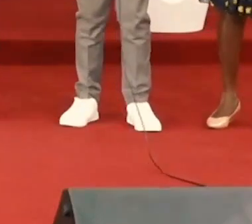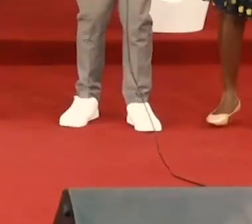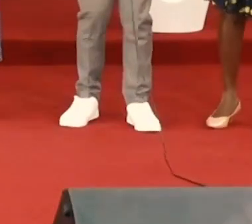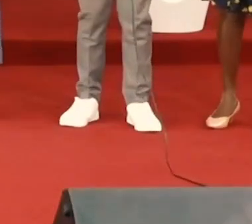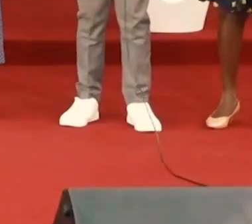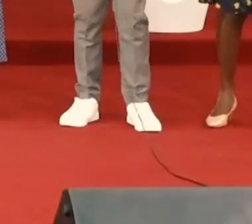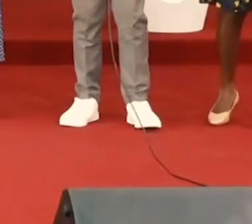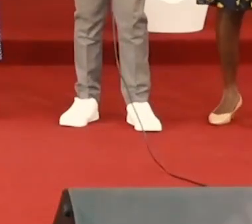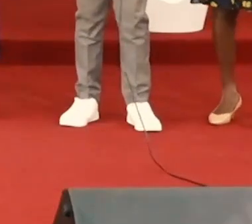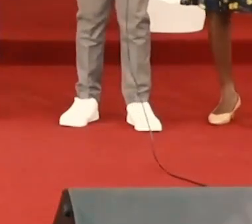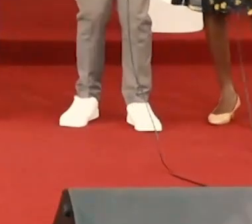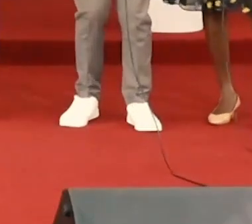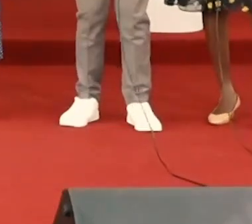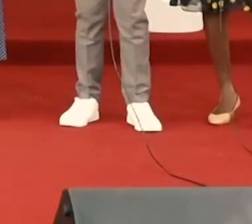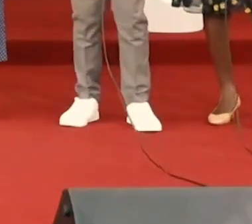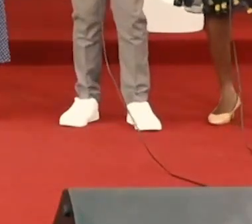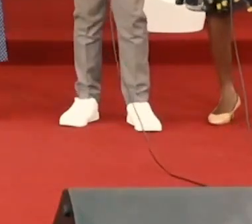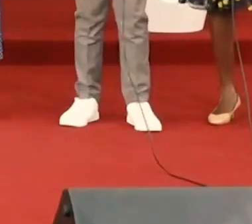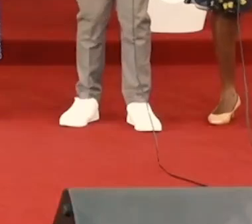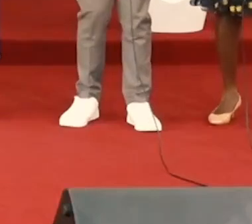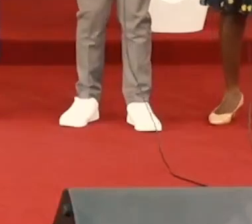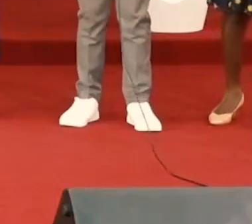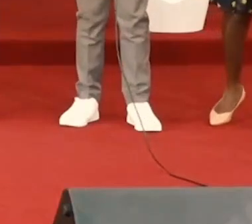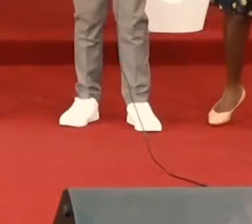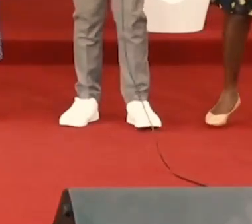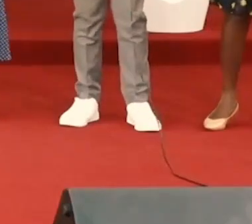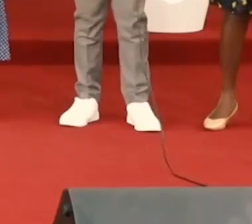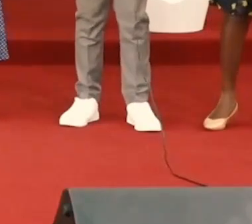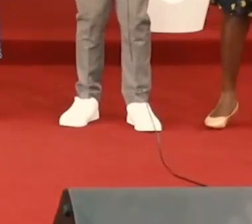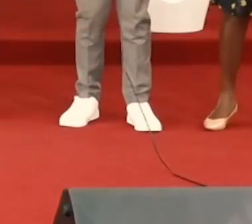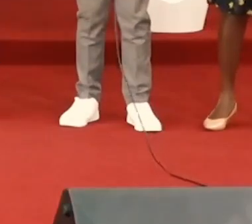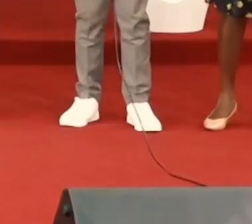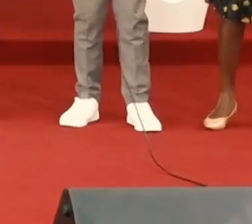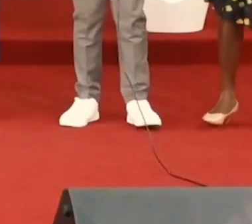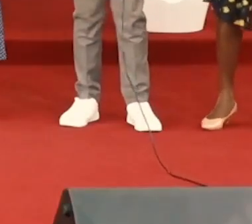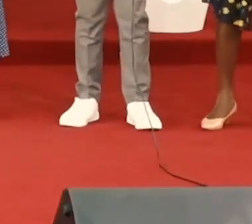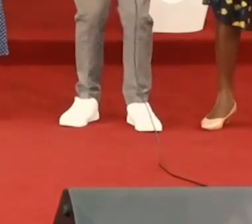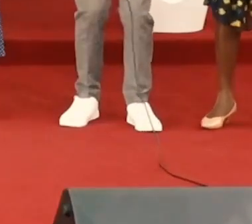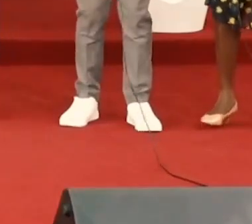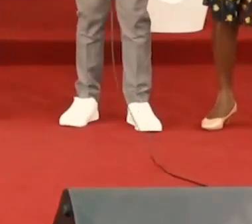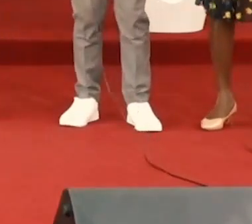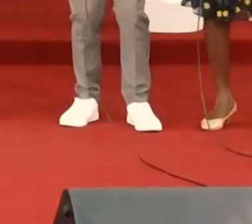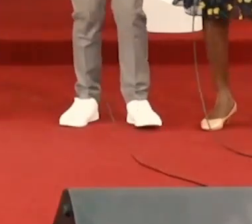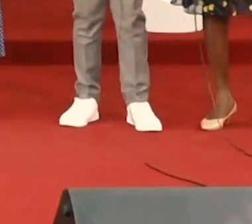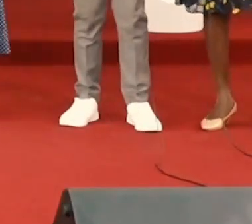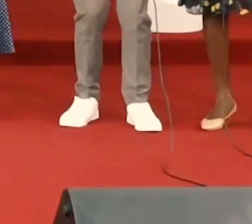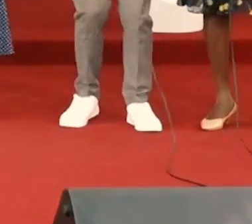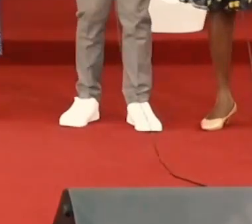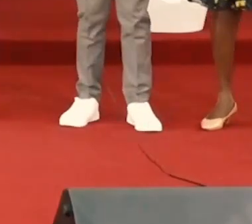vachazotora apo Jesu ouya.